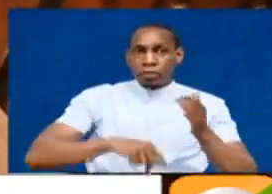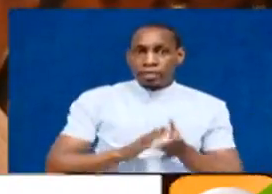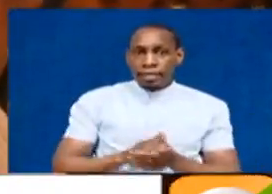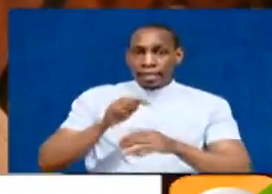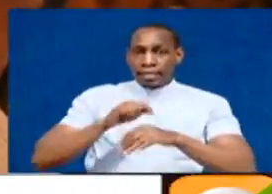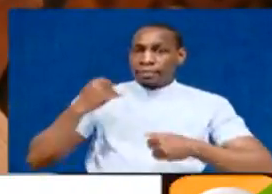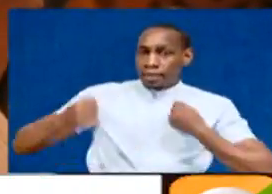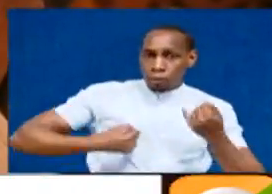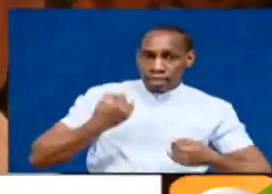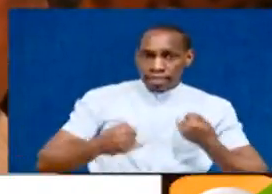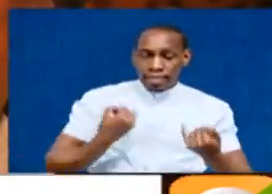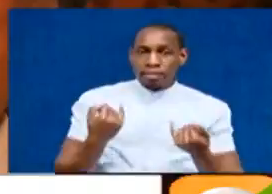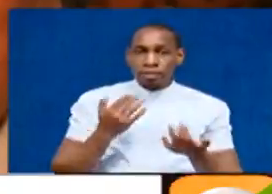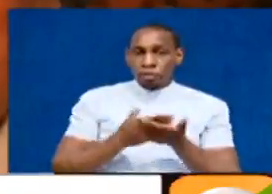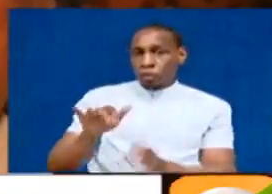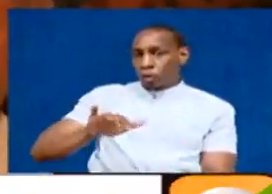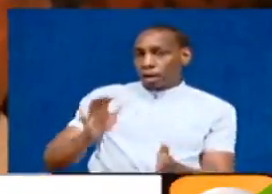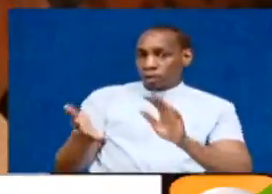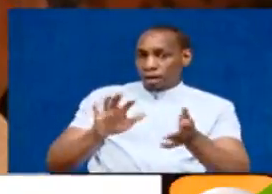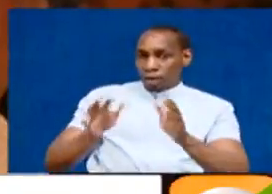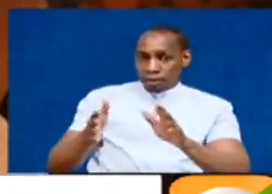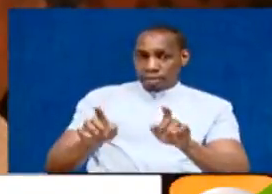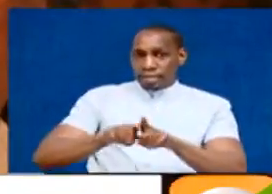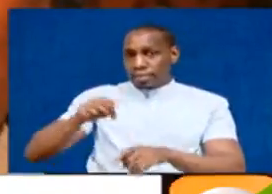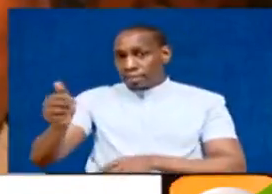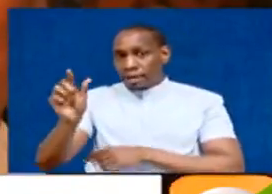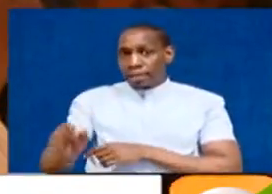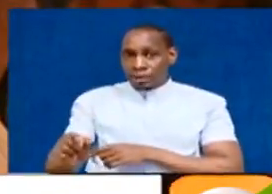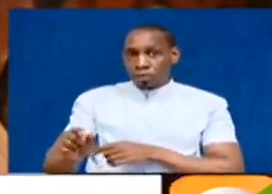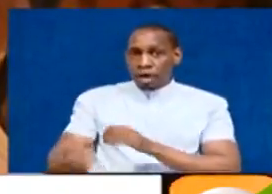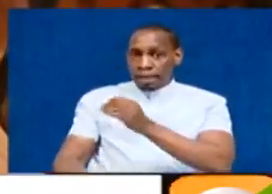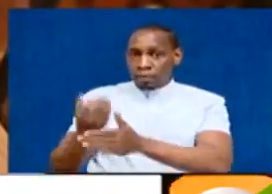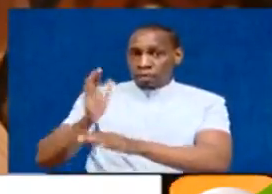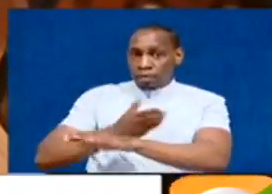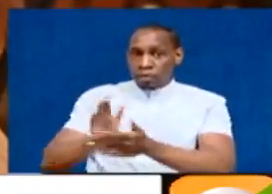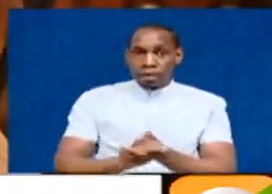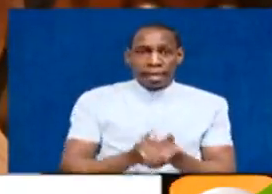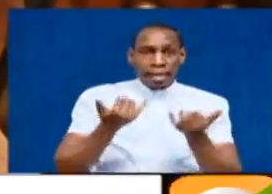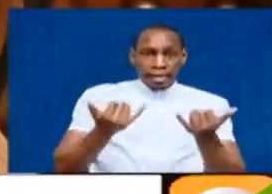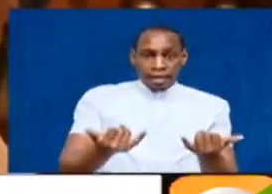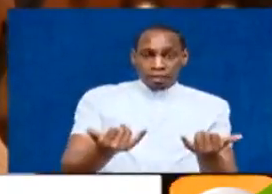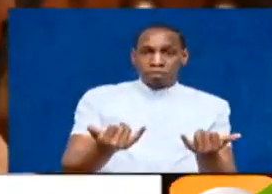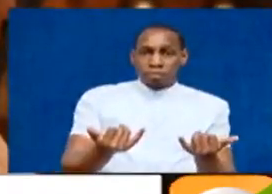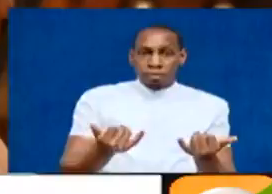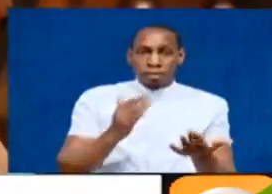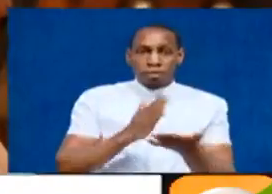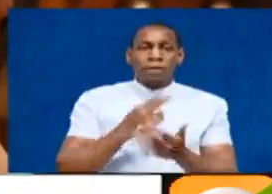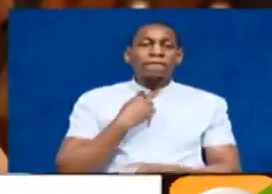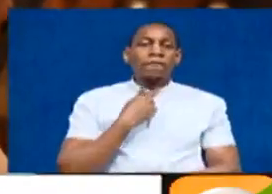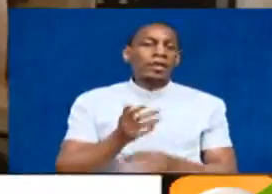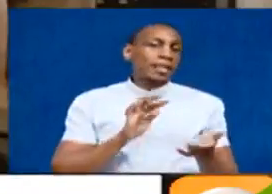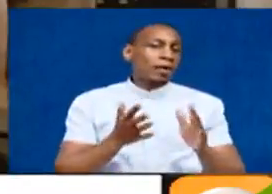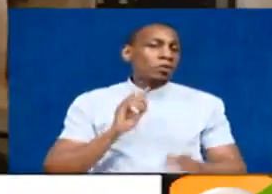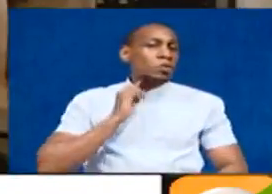yatakuwa ukiigiza iwe almost kama yule mtu mwenyewe. Kwa hivyo hata kama ni kuminyaminya sauti